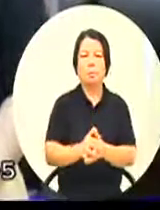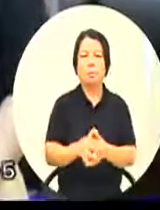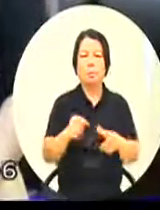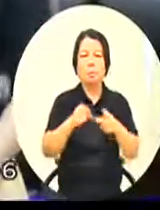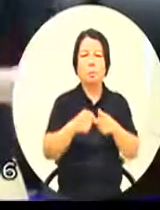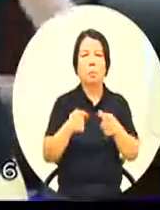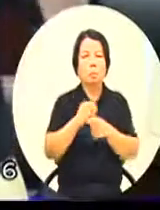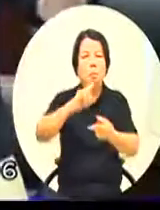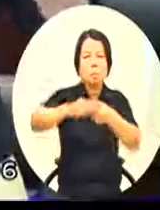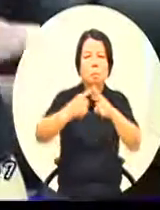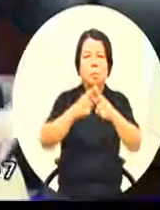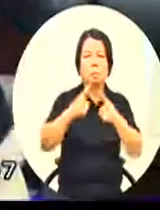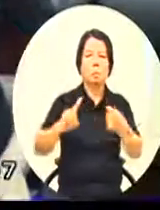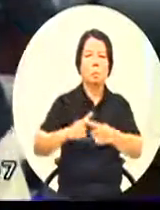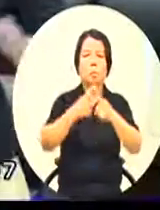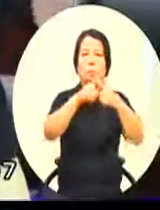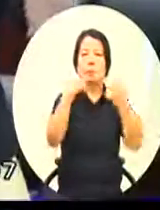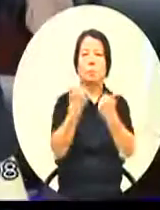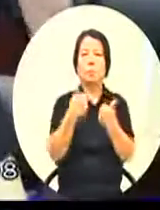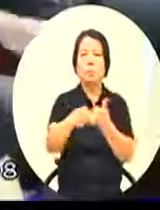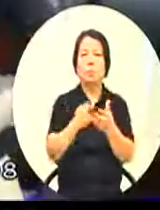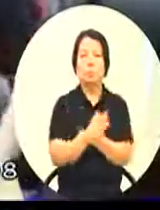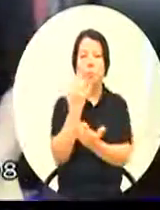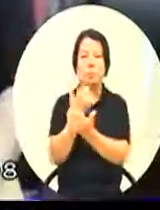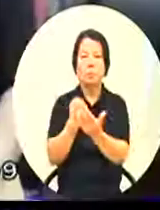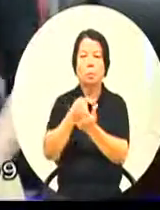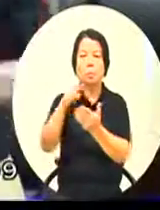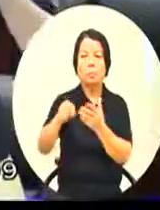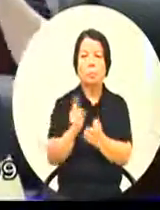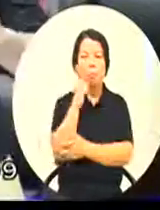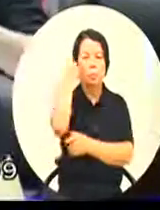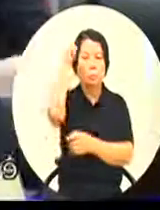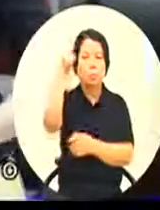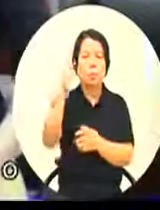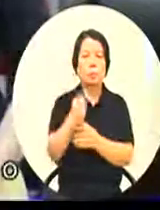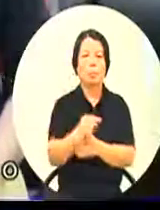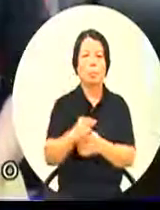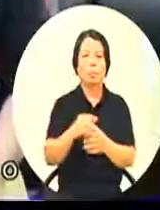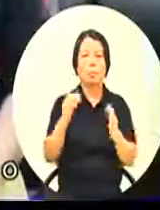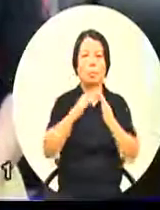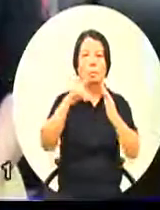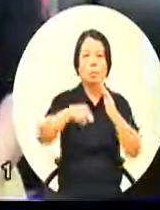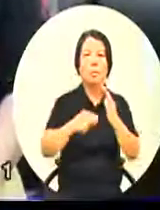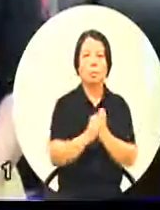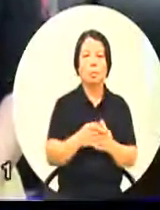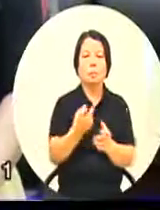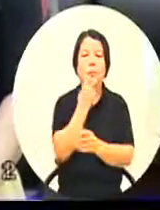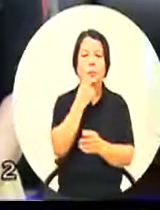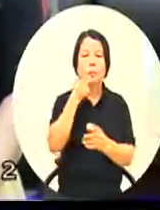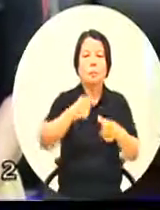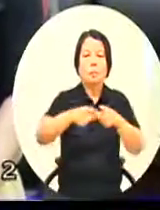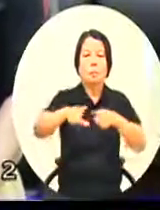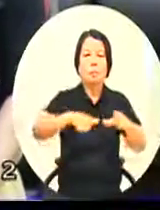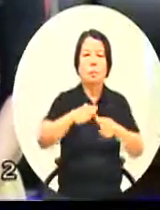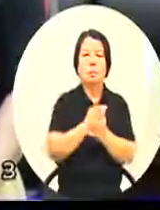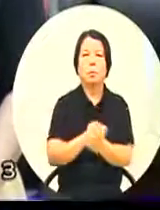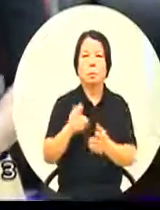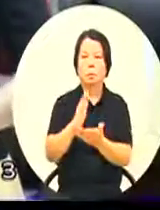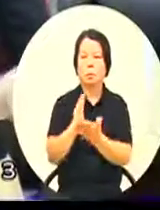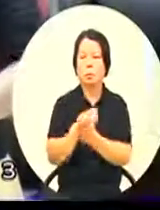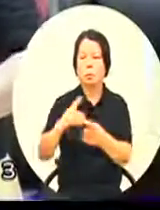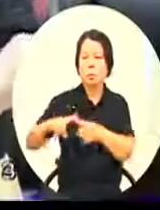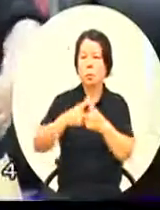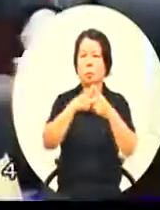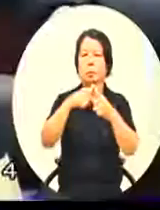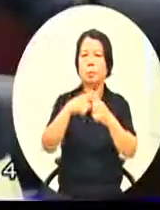论，为自己。要留下这一个纪念馆在中央公园里面来办一个辩论，我们